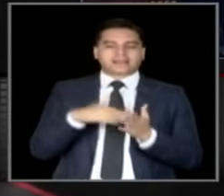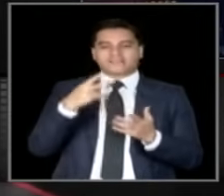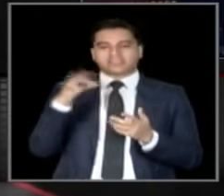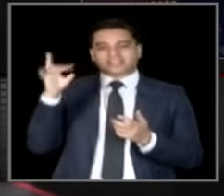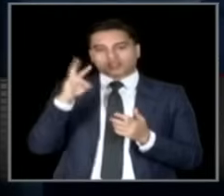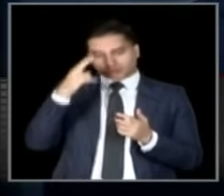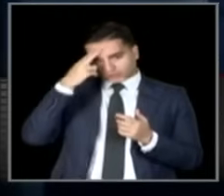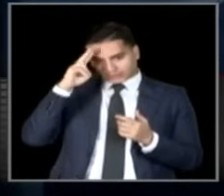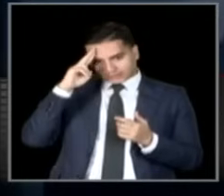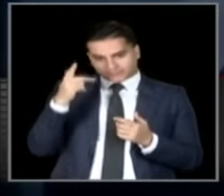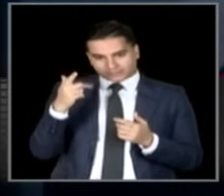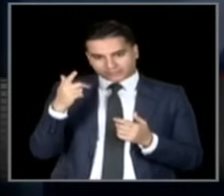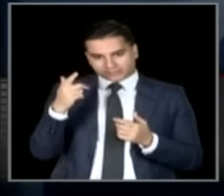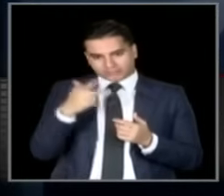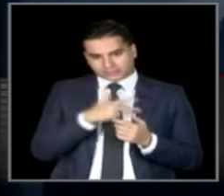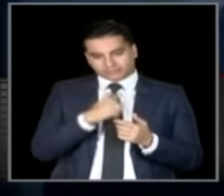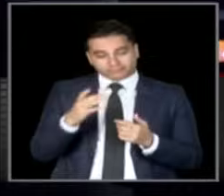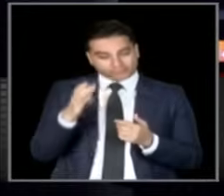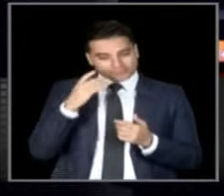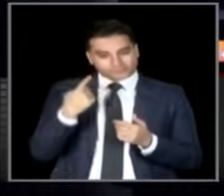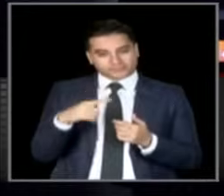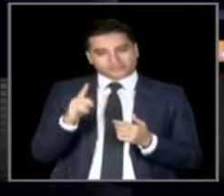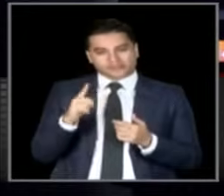2023، فمن هو؟ باتريس إفرا.